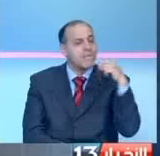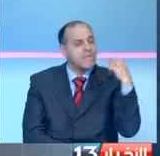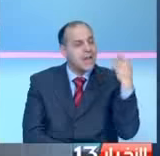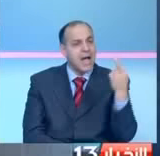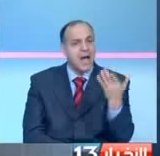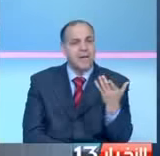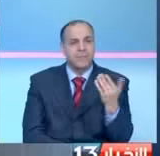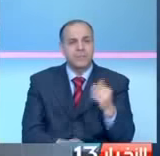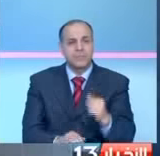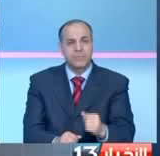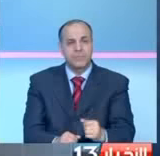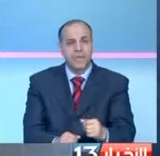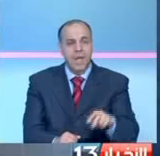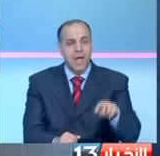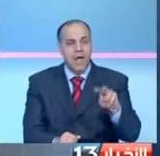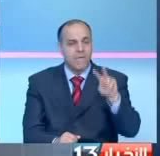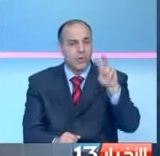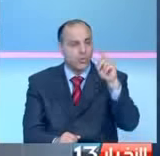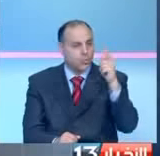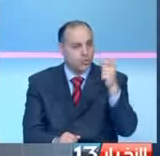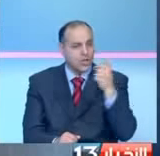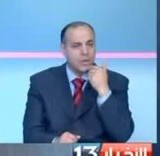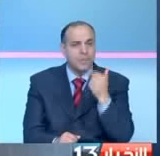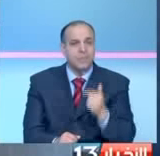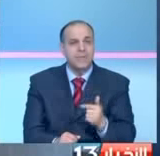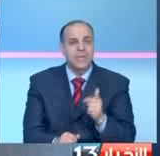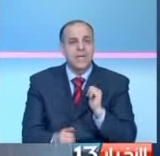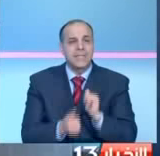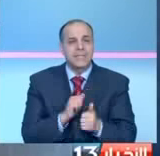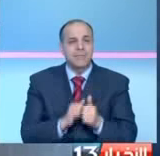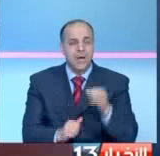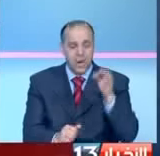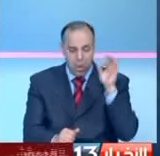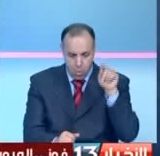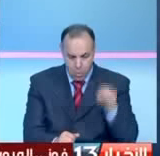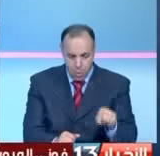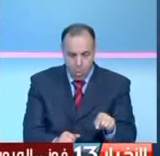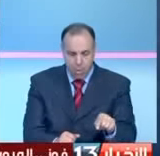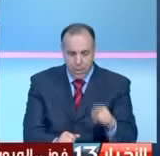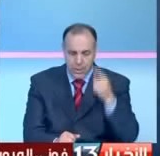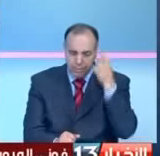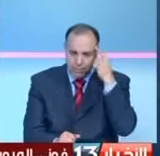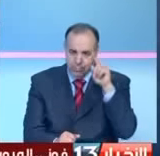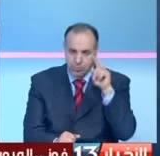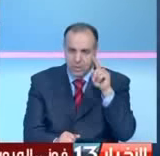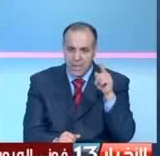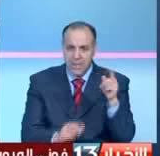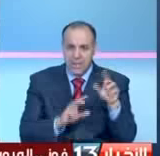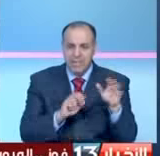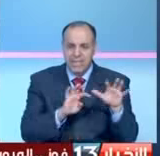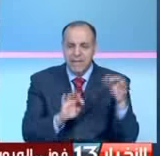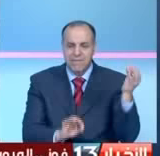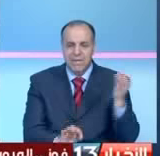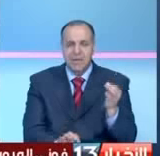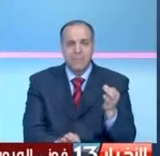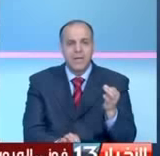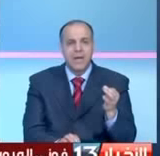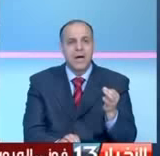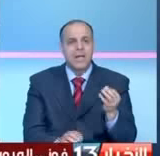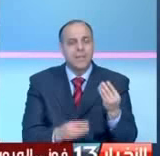موند دونك 2016 جو كرو بيان. الرياضة اليوم هي تعتمد بنسبة 80-90% على